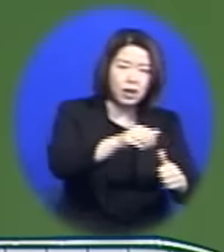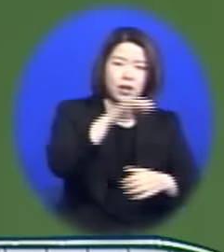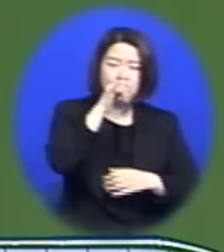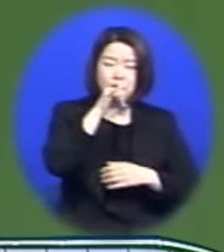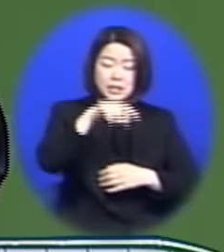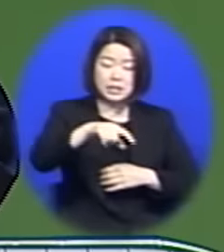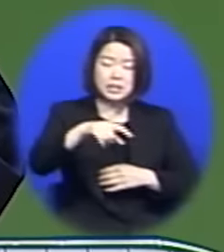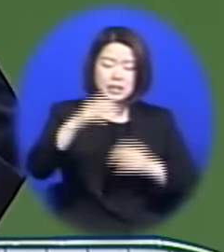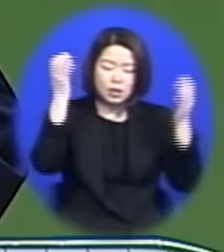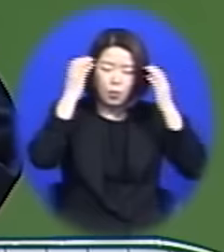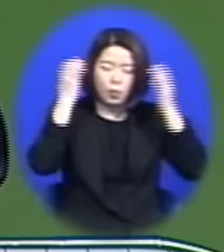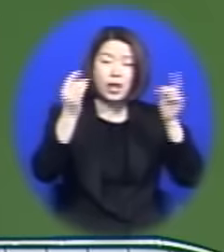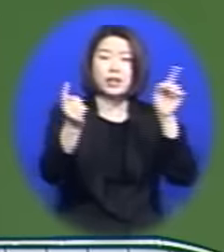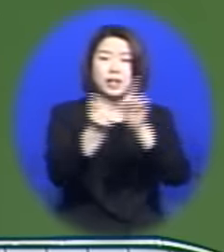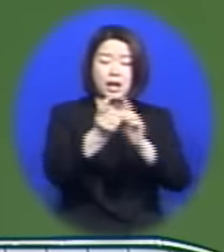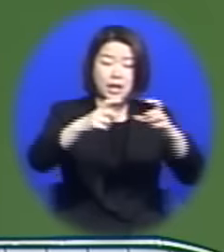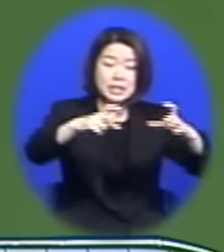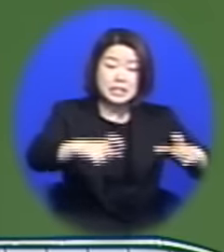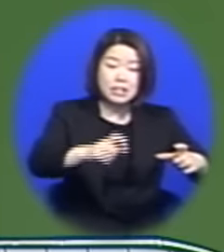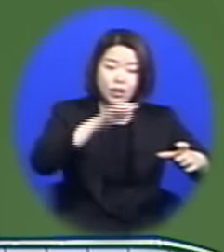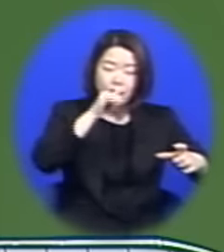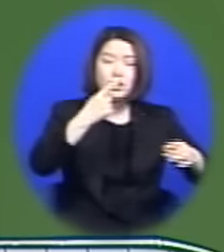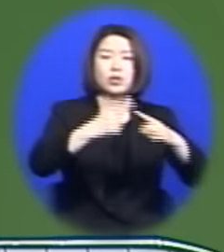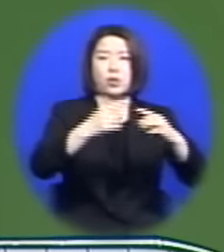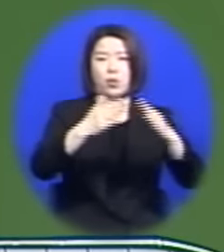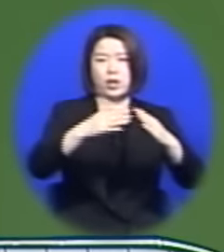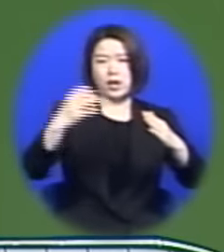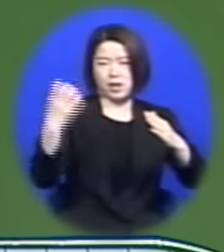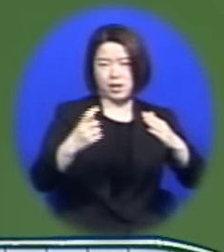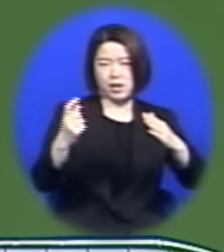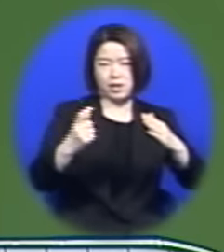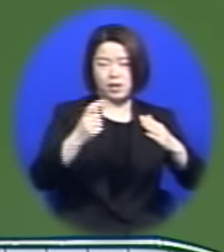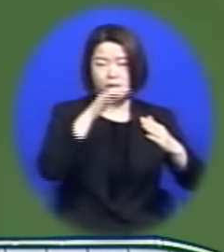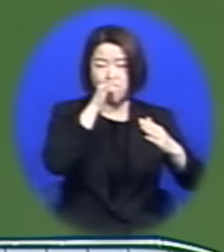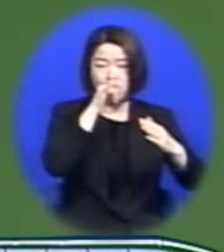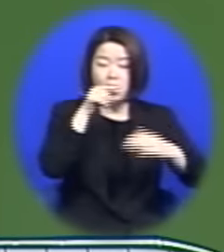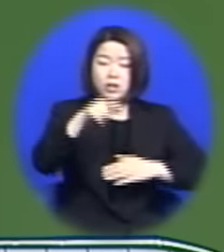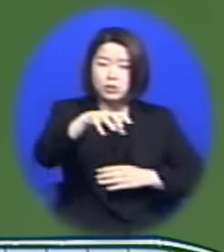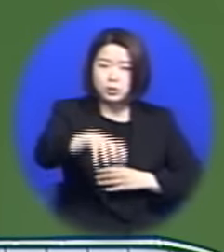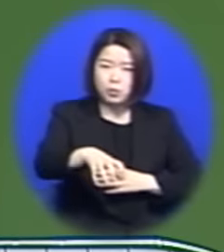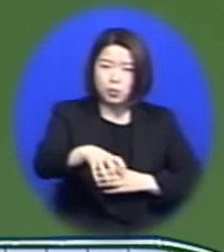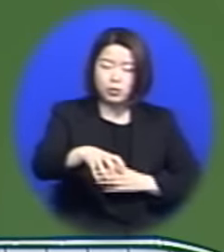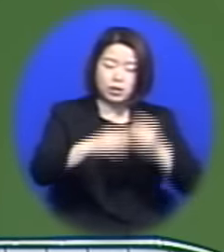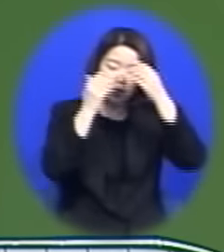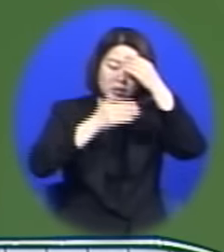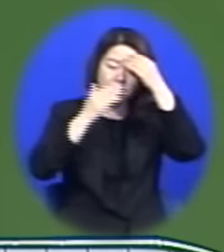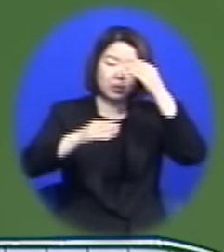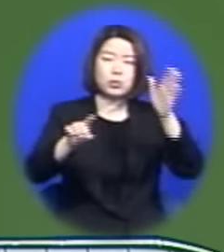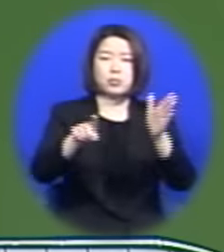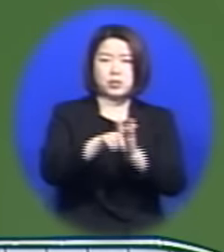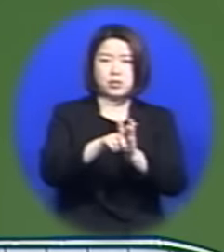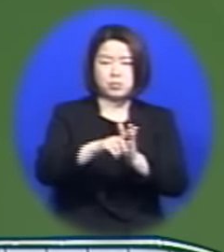있는 그런 교회들이 강한 교회고 그 성도들이 믿음이 강한